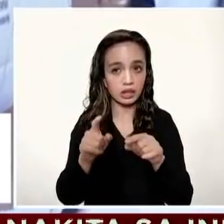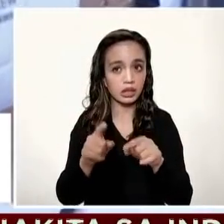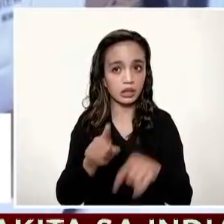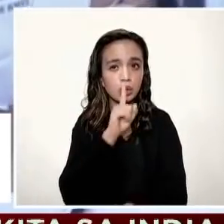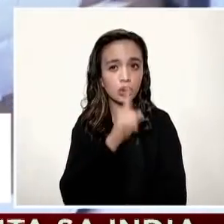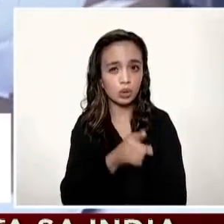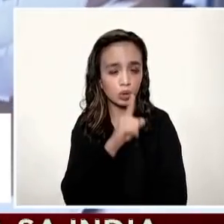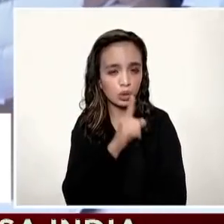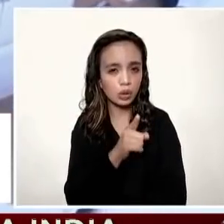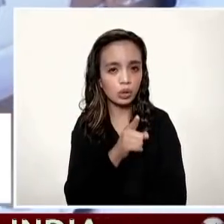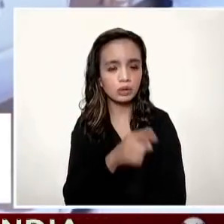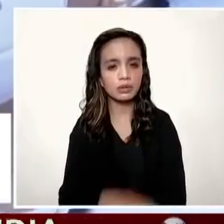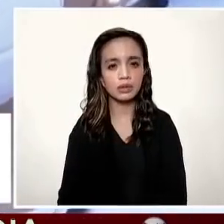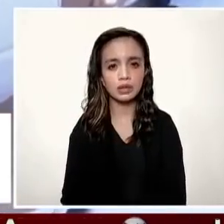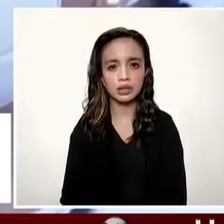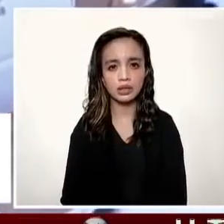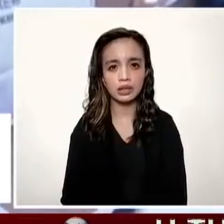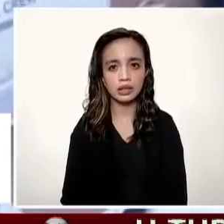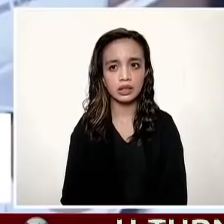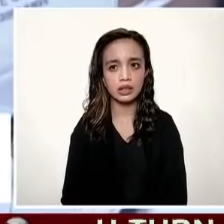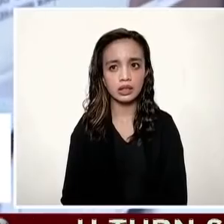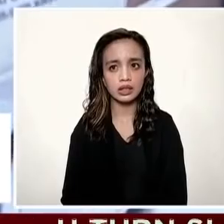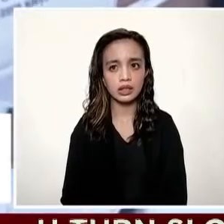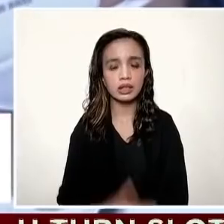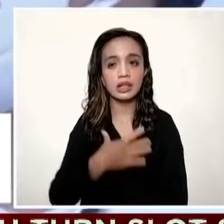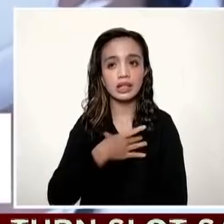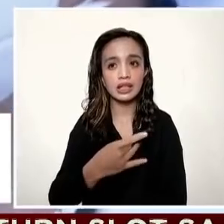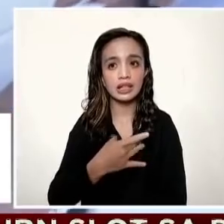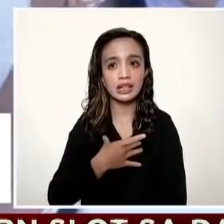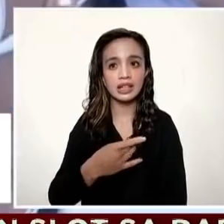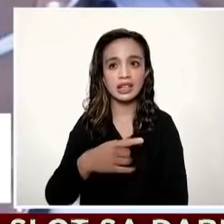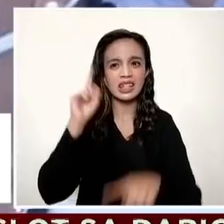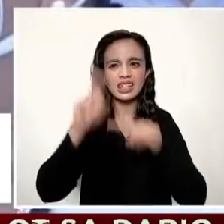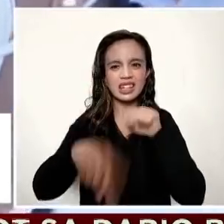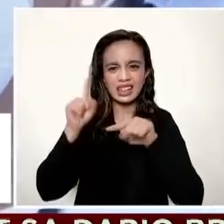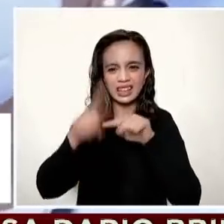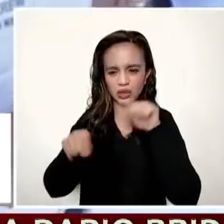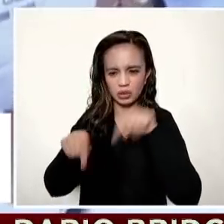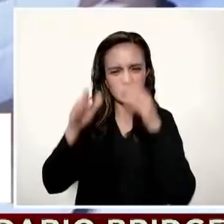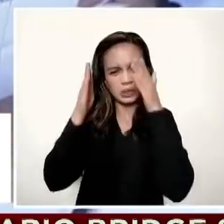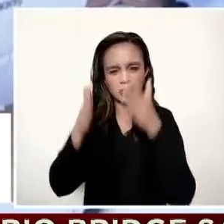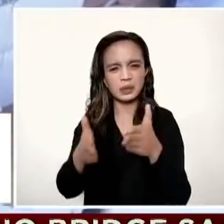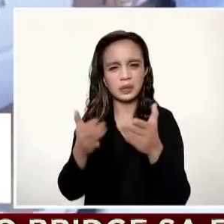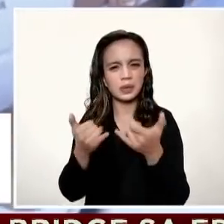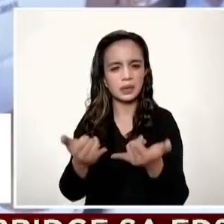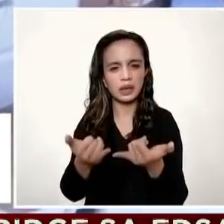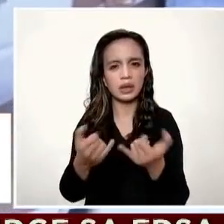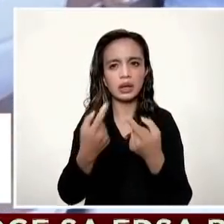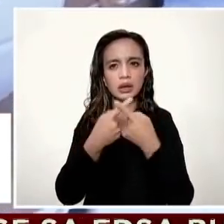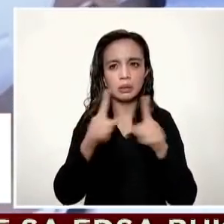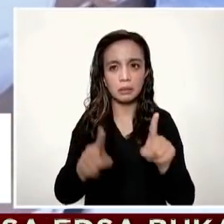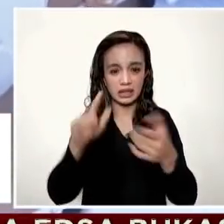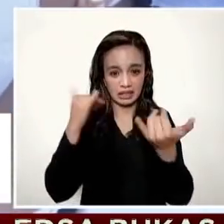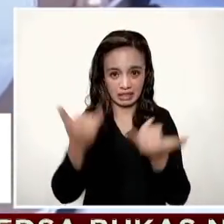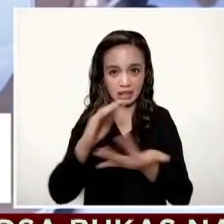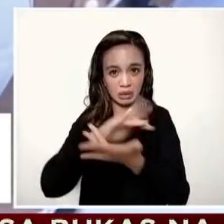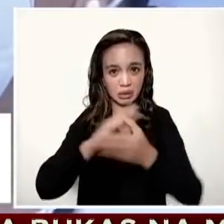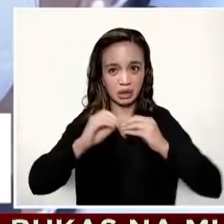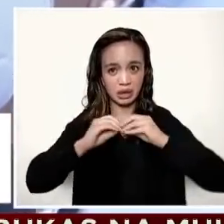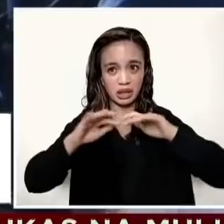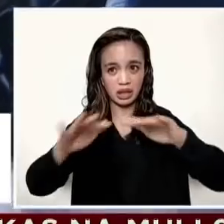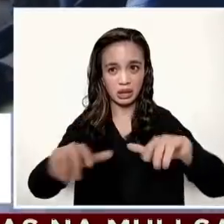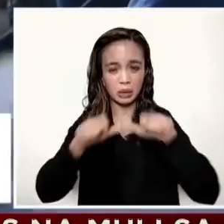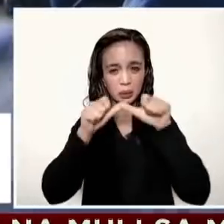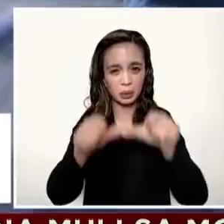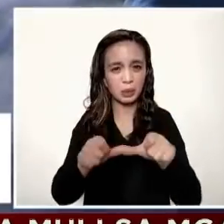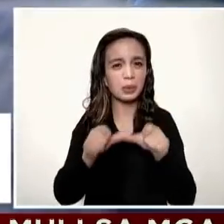na yung nilalapitan na LGU, hindi 2022 yung tinitingnan. Kasi yung pandemic naman, walang political color ito, di